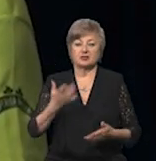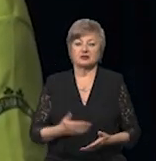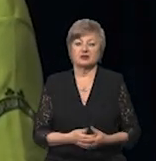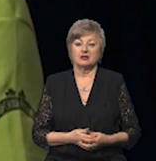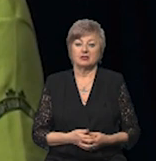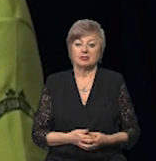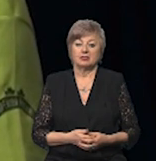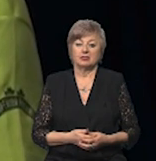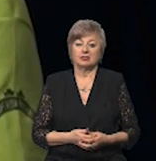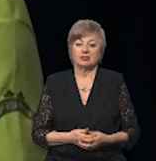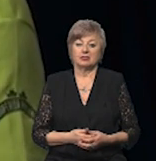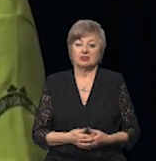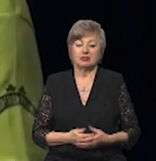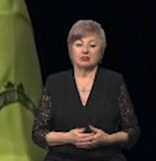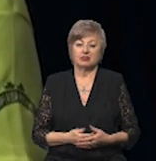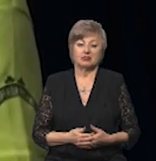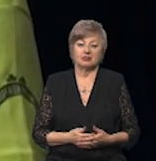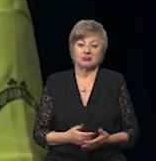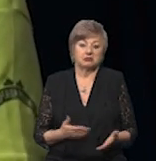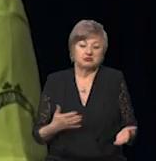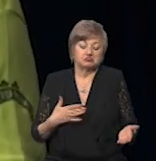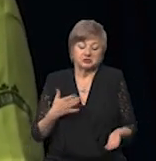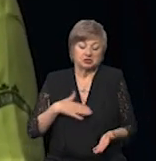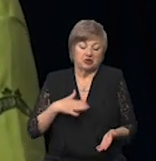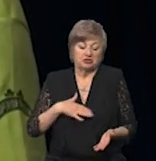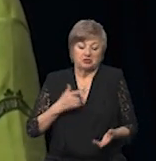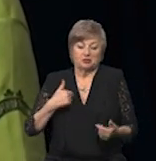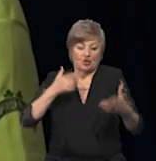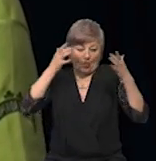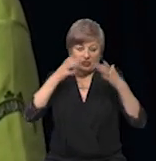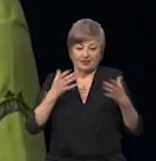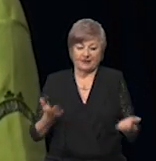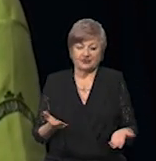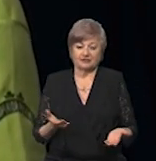Та я їх і не одягаю, навіщо їх одягати?